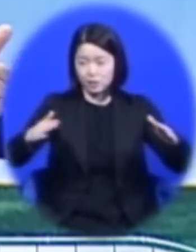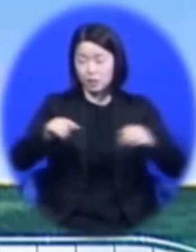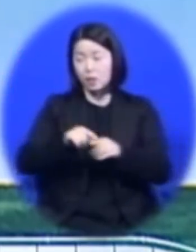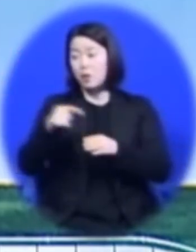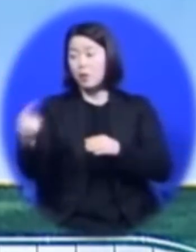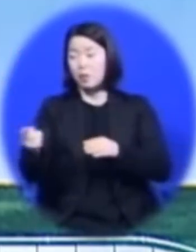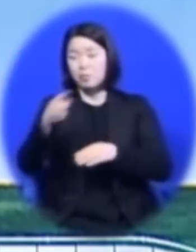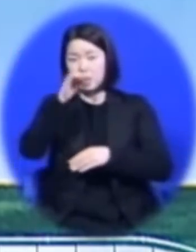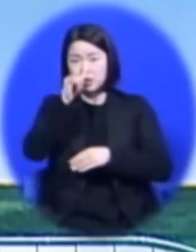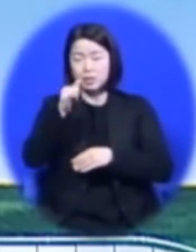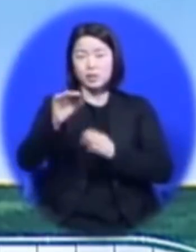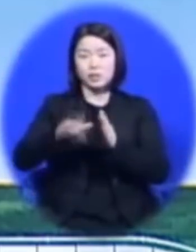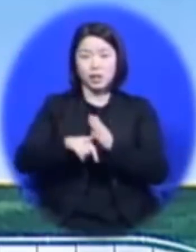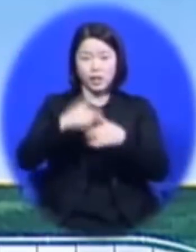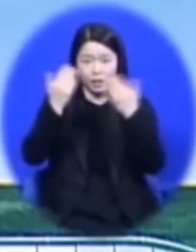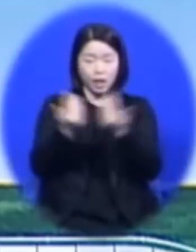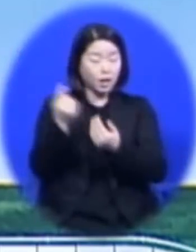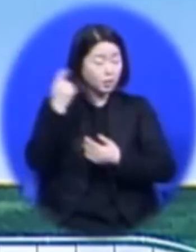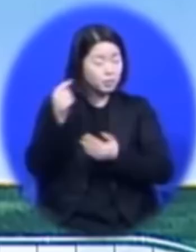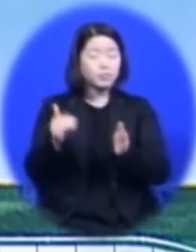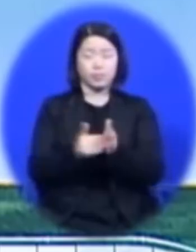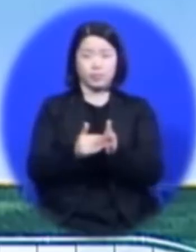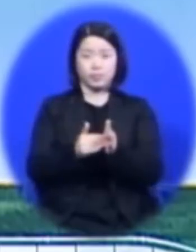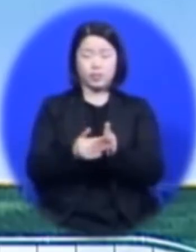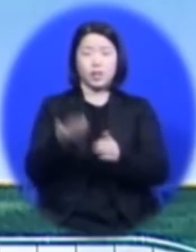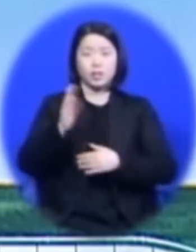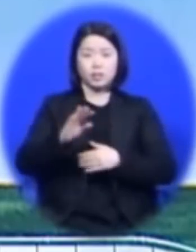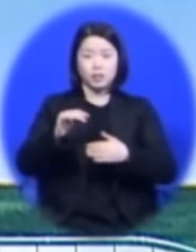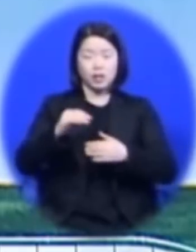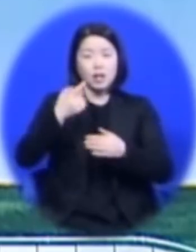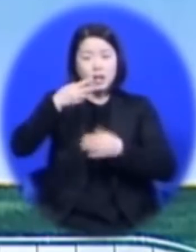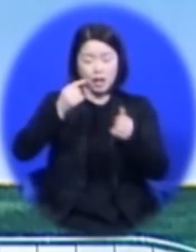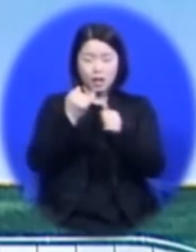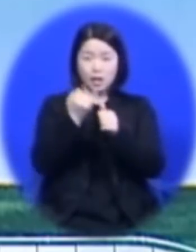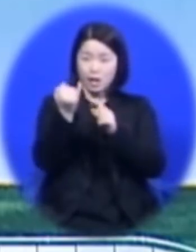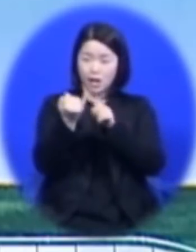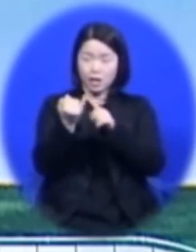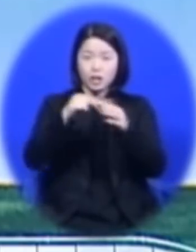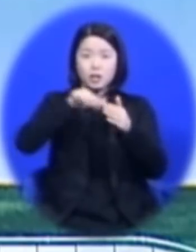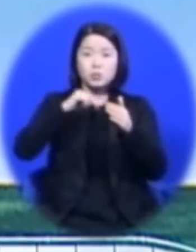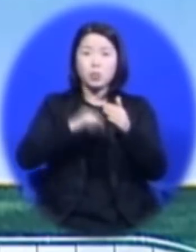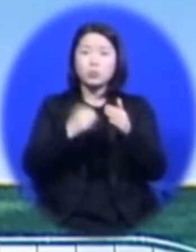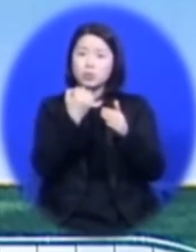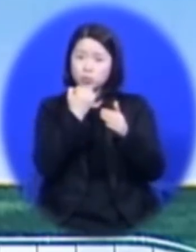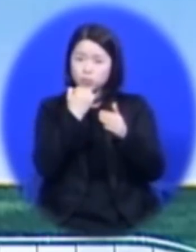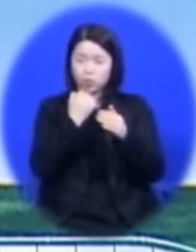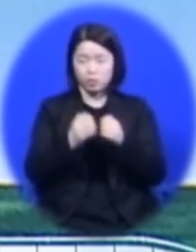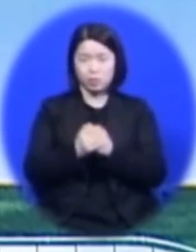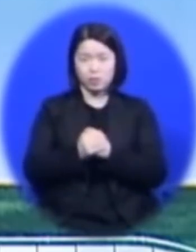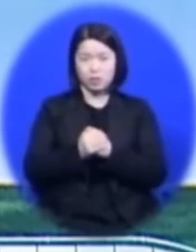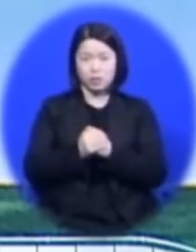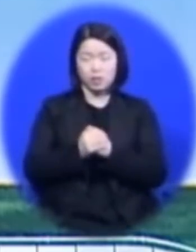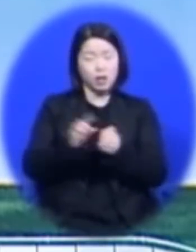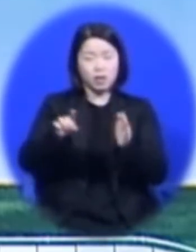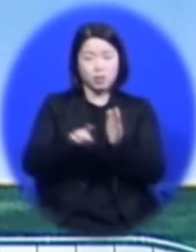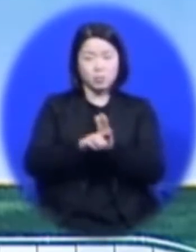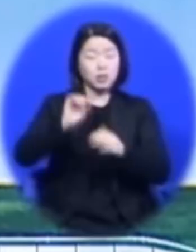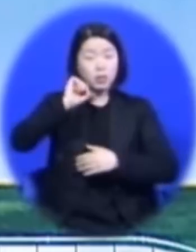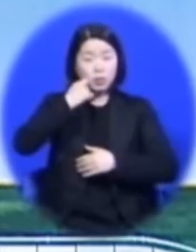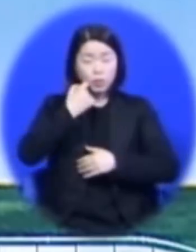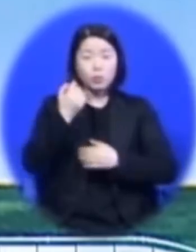있었는데 다 들었습니다 살아도 사라가 속으로 웃었다 고 그랬어요 이 믿어지지 않는